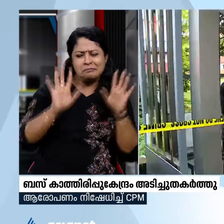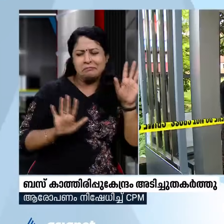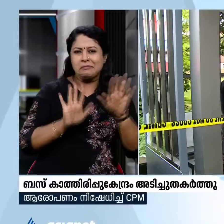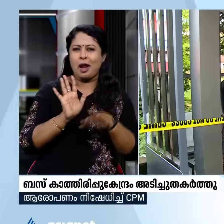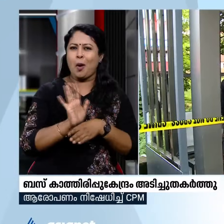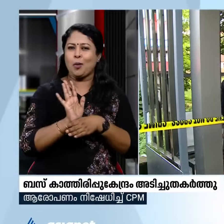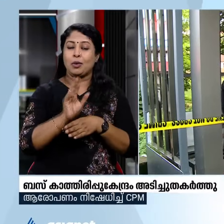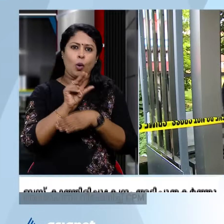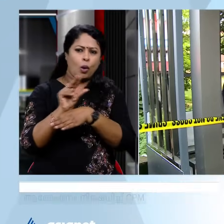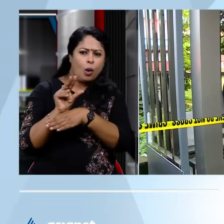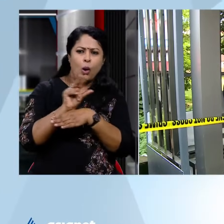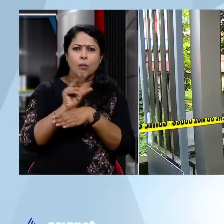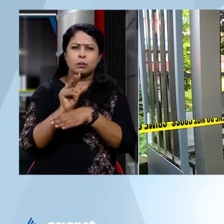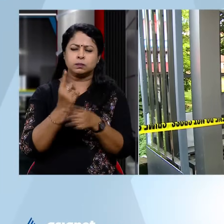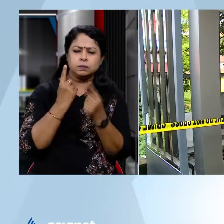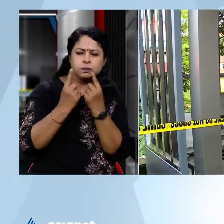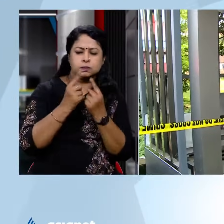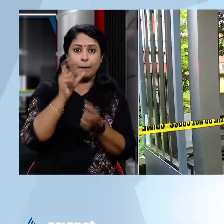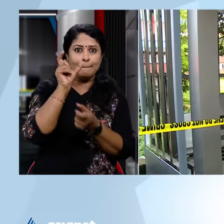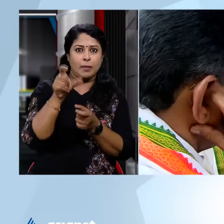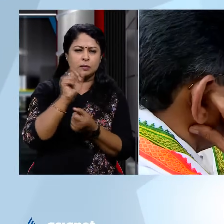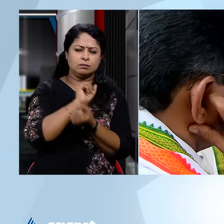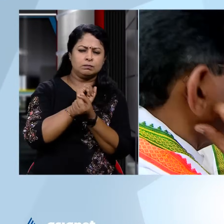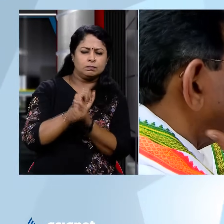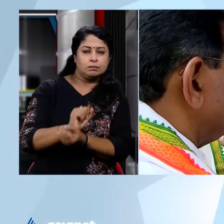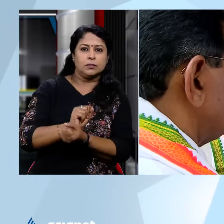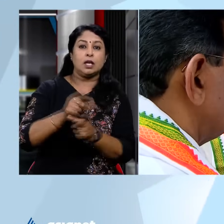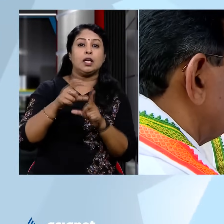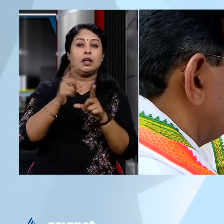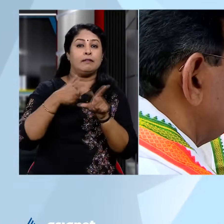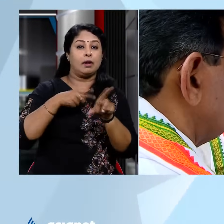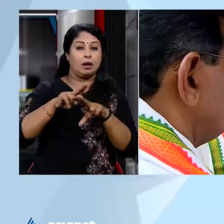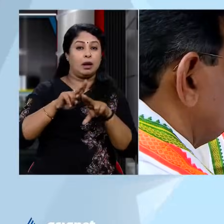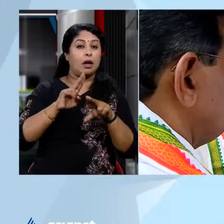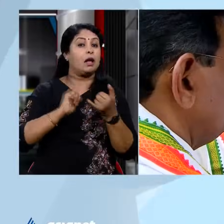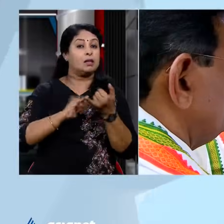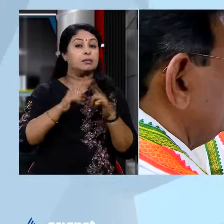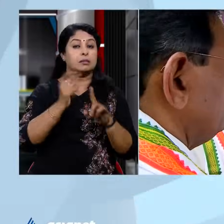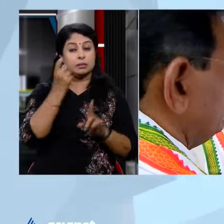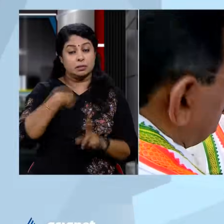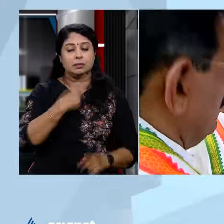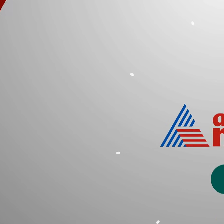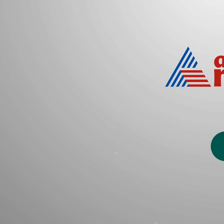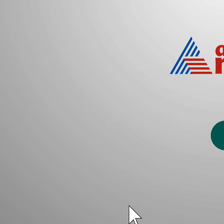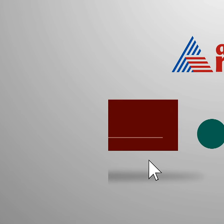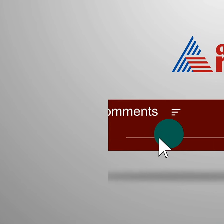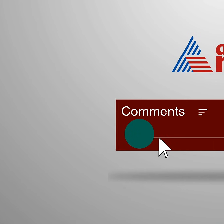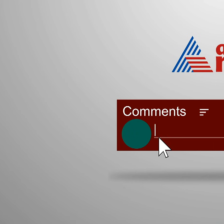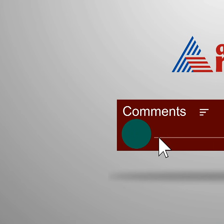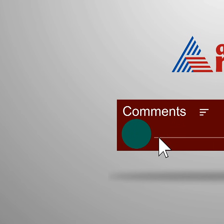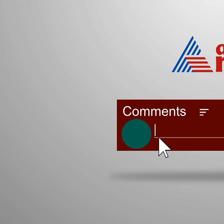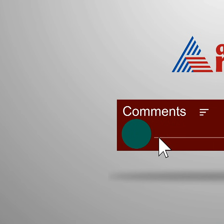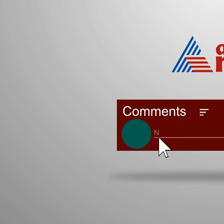സിസിടിവി ദൃശ്യങ്ങളടക്കം പരിശോധിച്ച് പ്രതികളെ ഉടൻ പിടികൂടുമെന്ന് തിരുവല്ല ഡിവൈഎസ്പി അറിയിച്ചു. ഏഷ്യാനെറ്റ് ന്യൂസ്, പത്തനംതിട്ട.